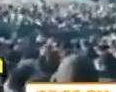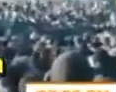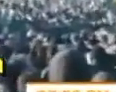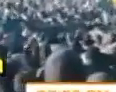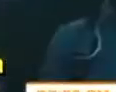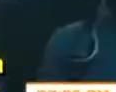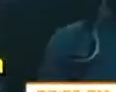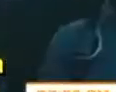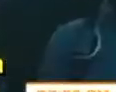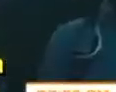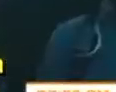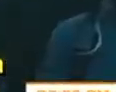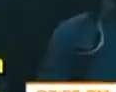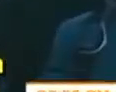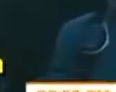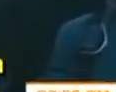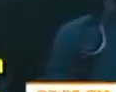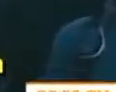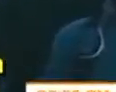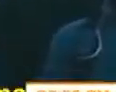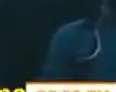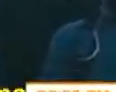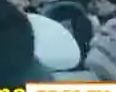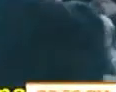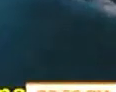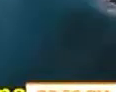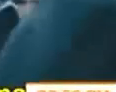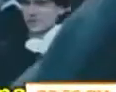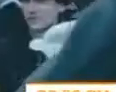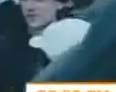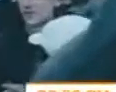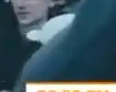настаивали на срочных перевыборах президента.